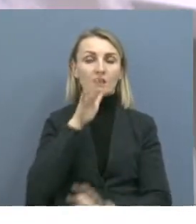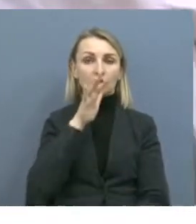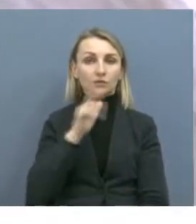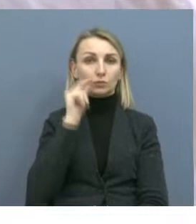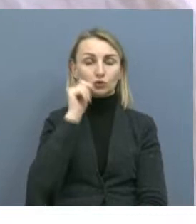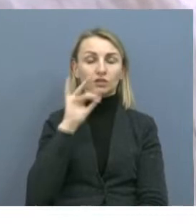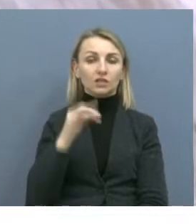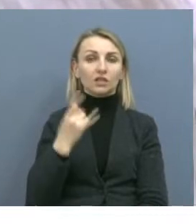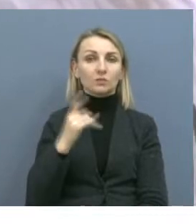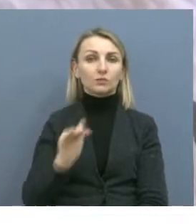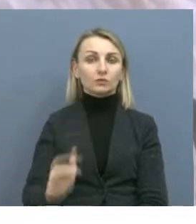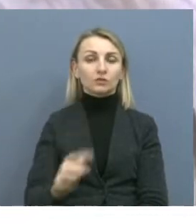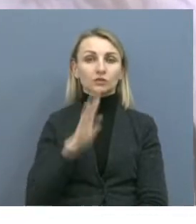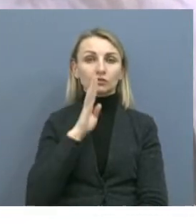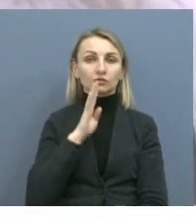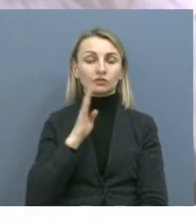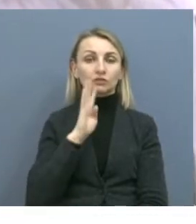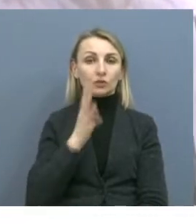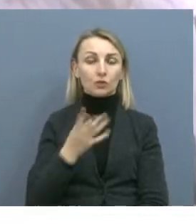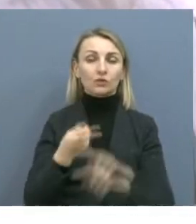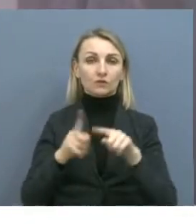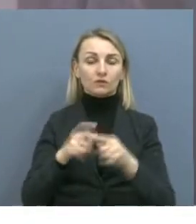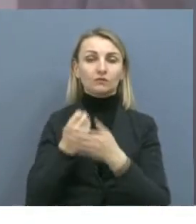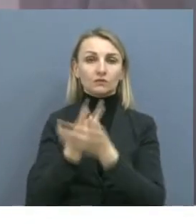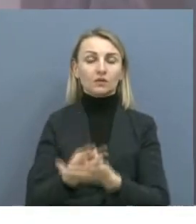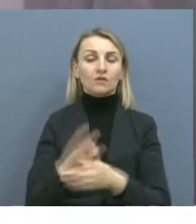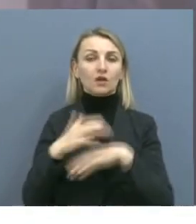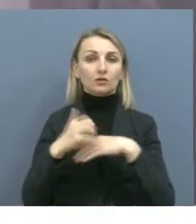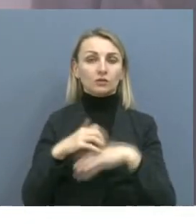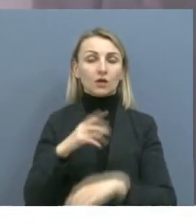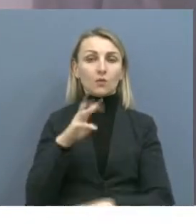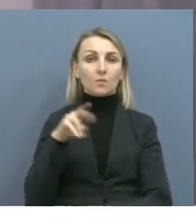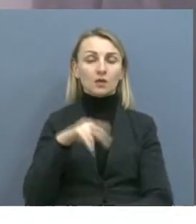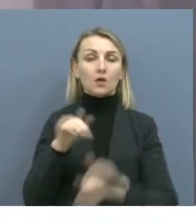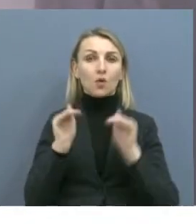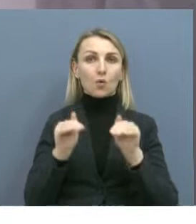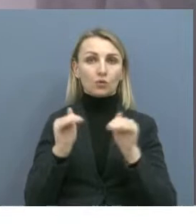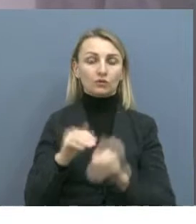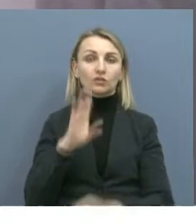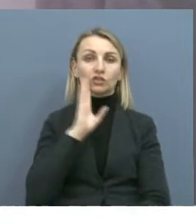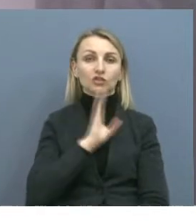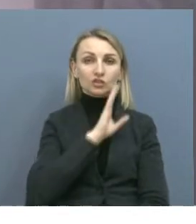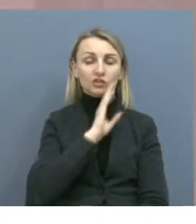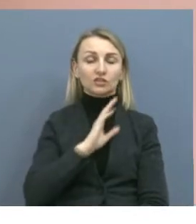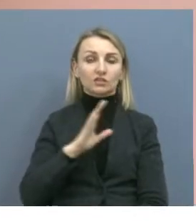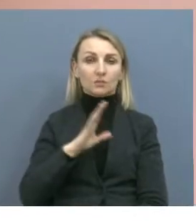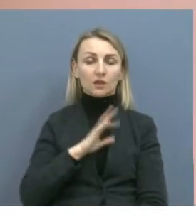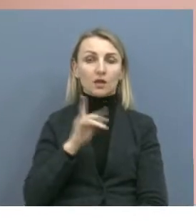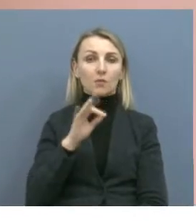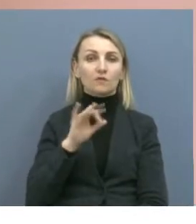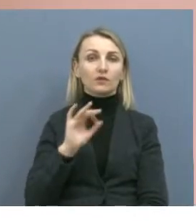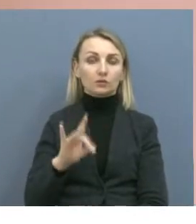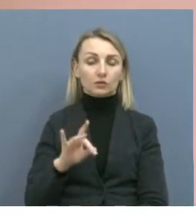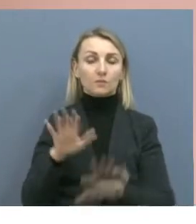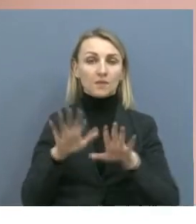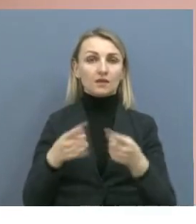ребенок находились в карантинном стационаре Кокшетауского медицинского колледжа. 42-летняя женщина в провизорном отделении многопрофильной областной больницы. Четвертый